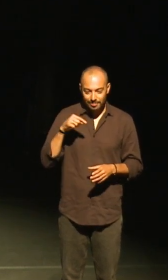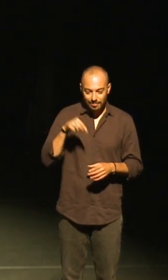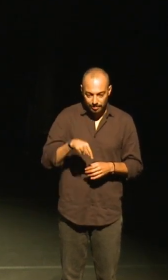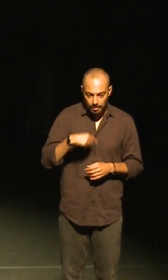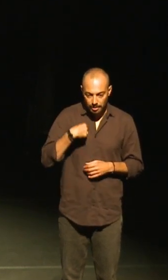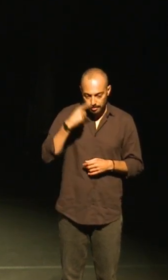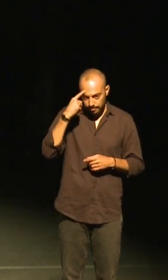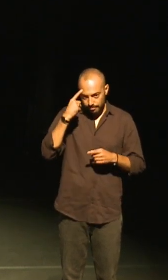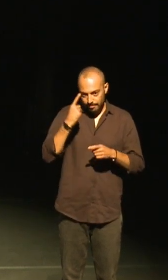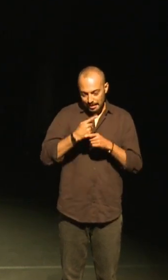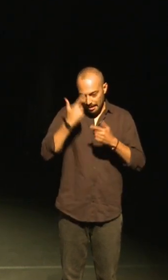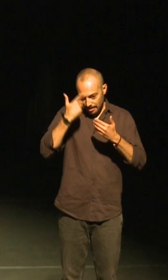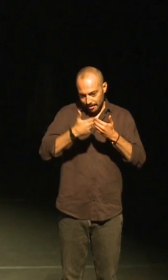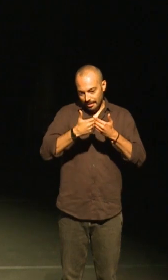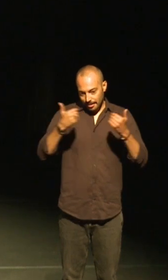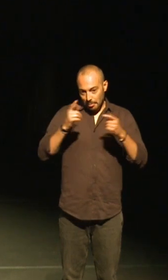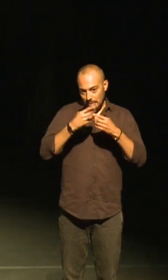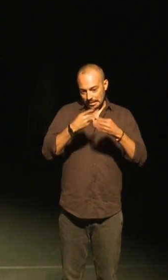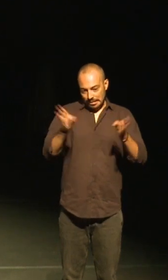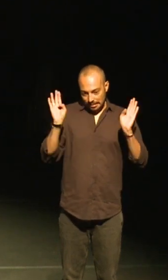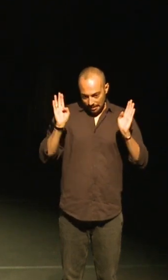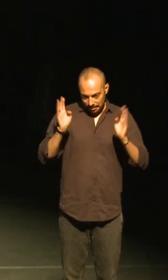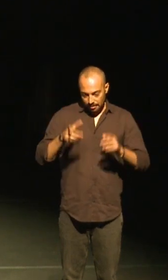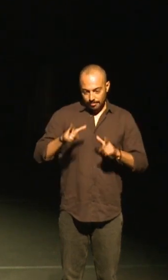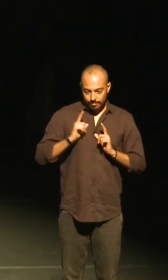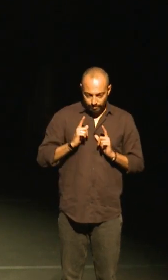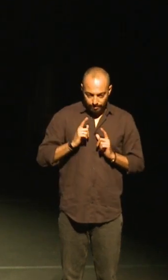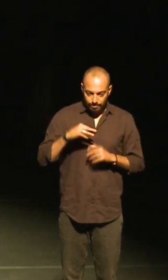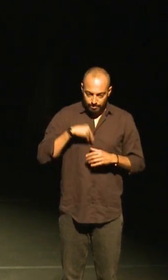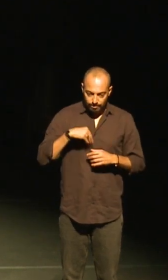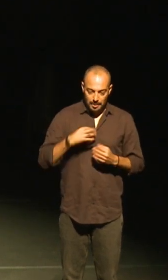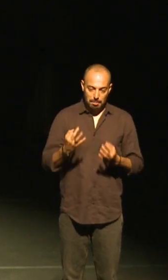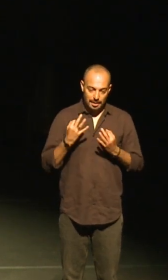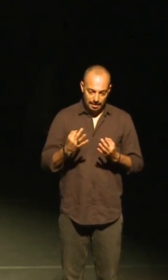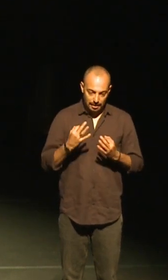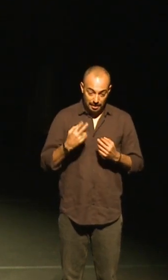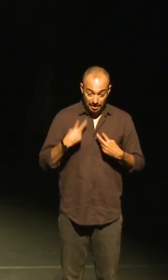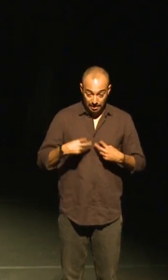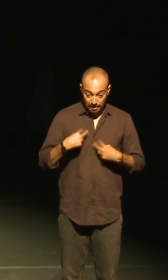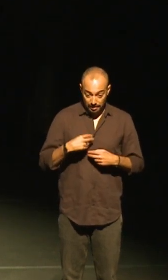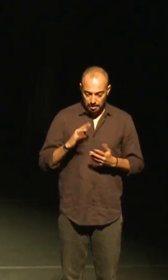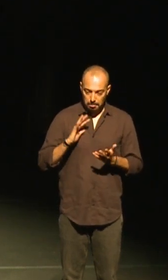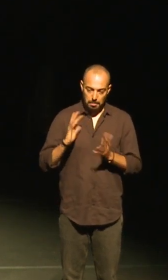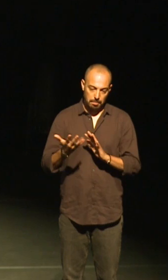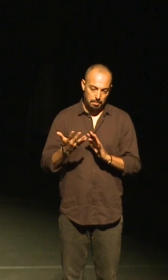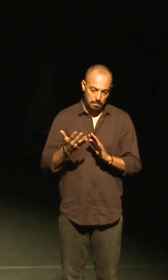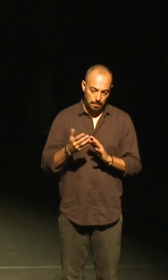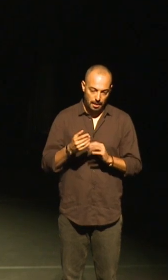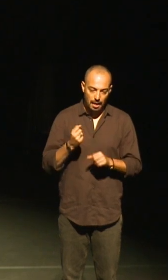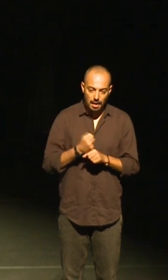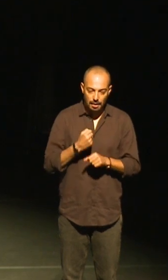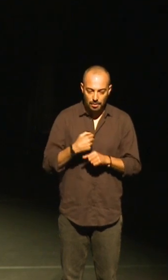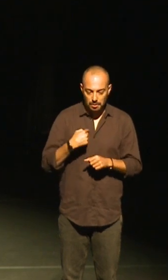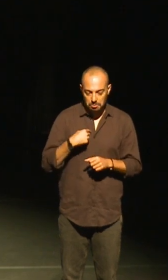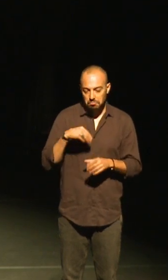la mia vita era cambiata completamente sia perché io ero più tranquillo più felice lavoravo con più rilassatezza e